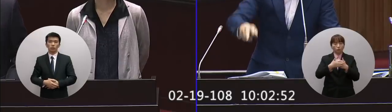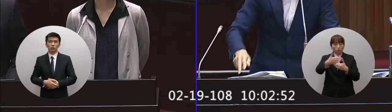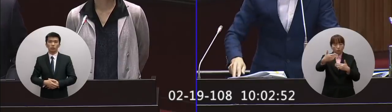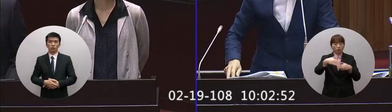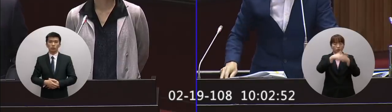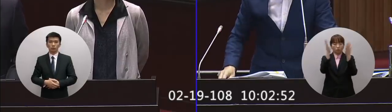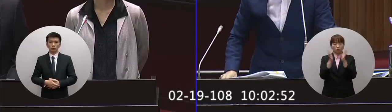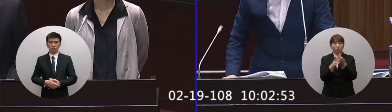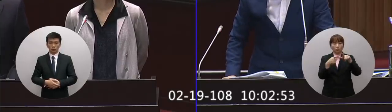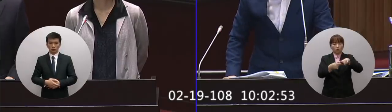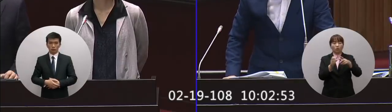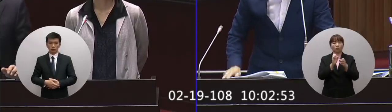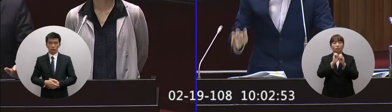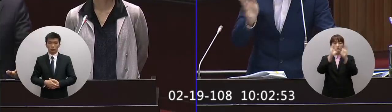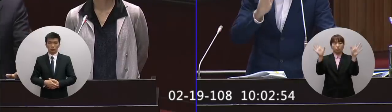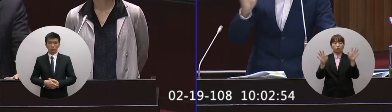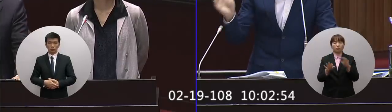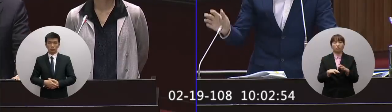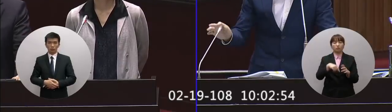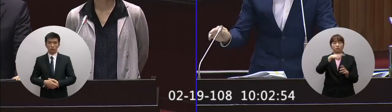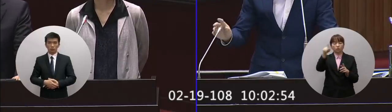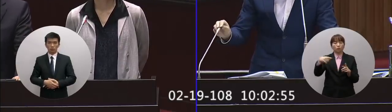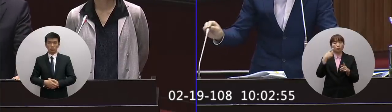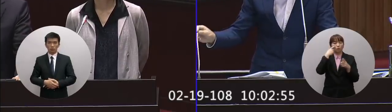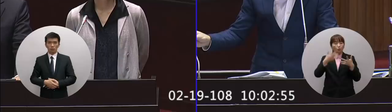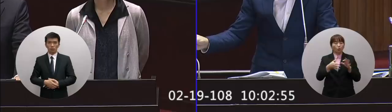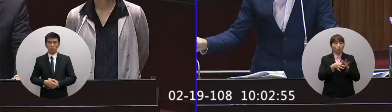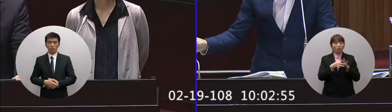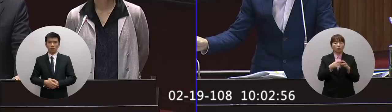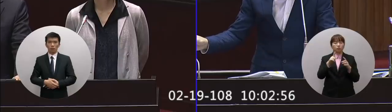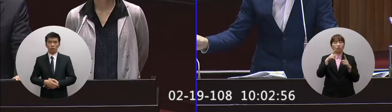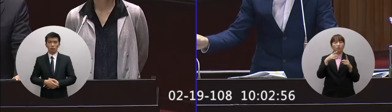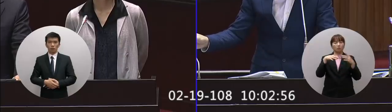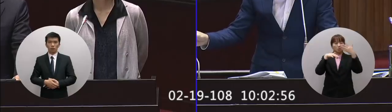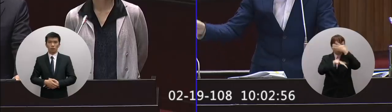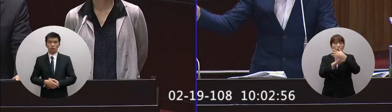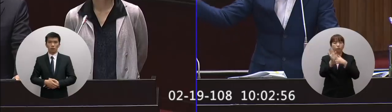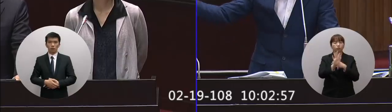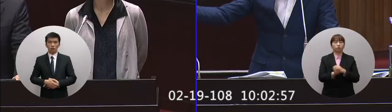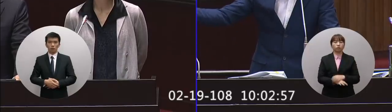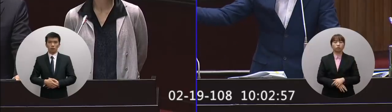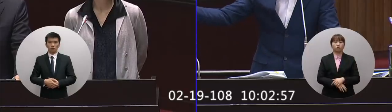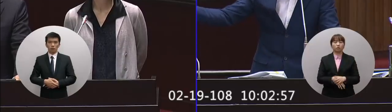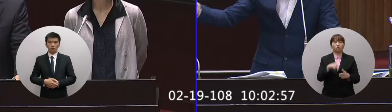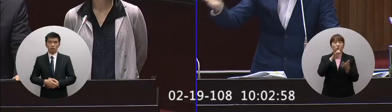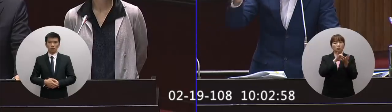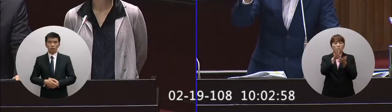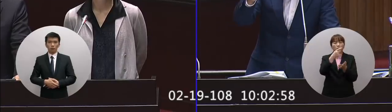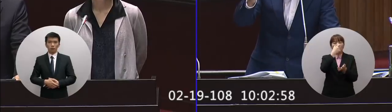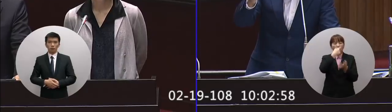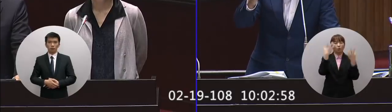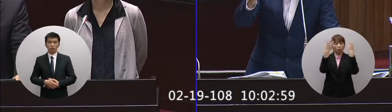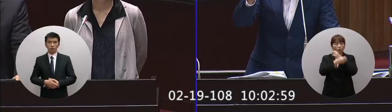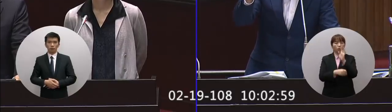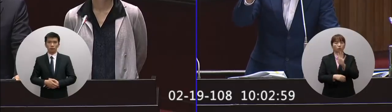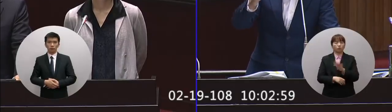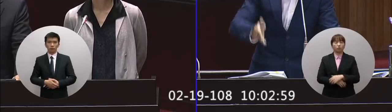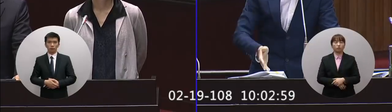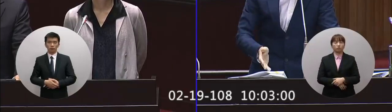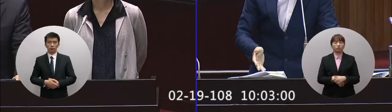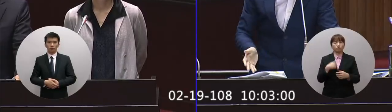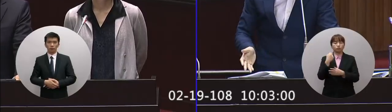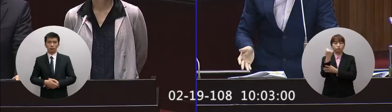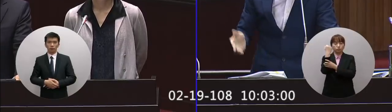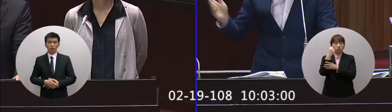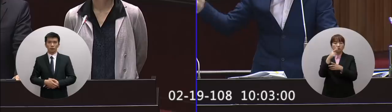播，让大家知道。我相信很多人关心，也不要让它污名化、简化成去讲啊。我支持部长